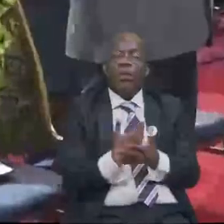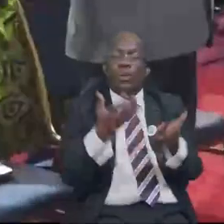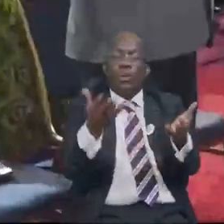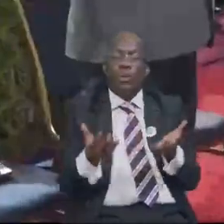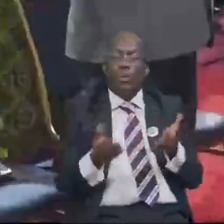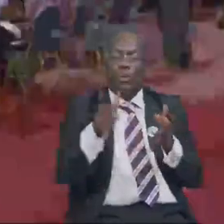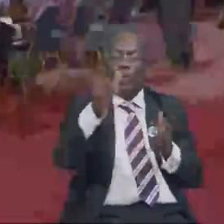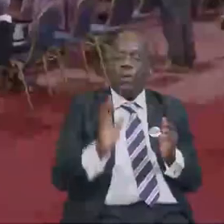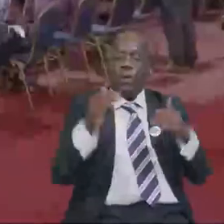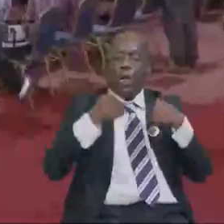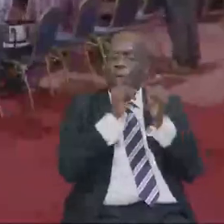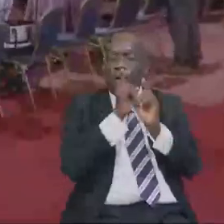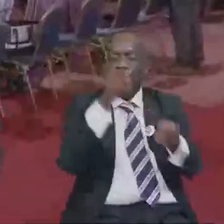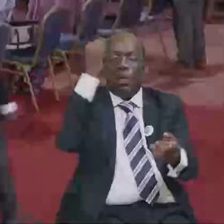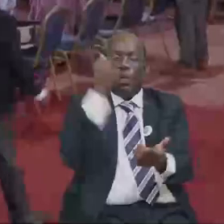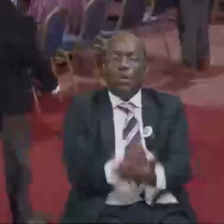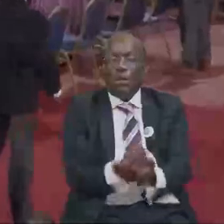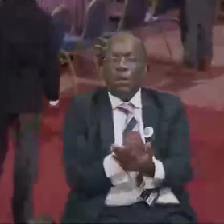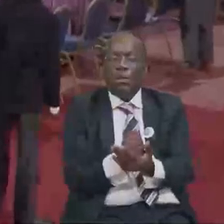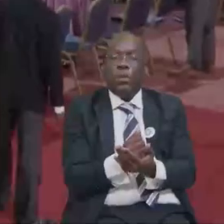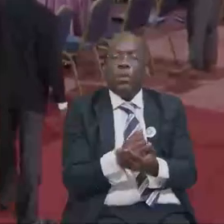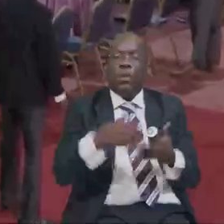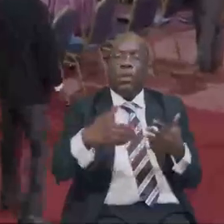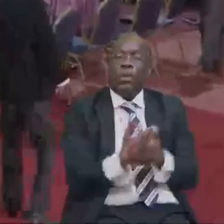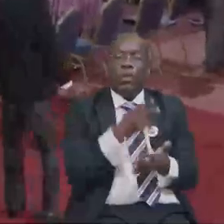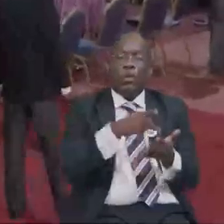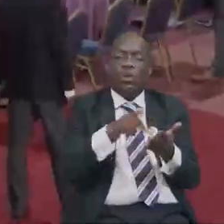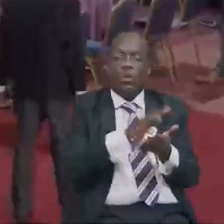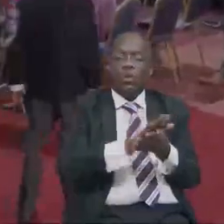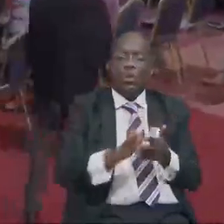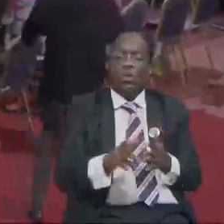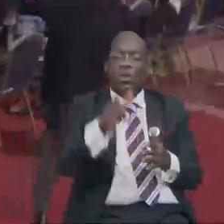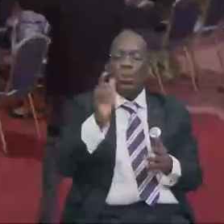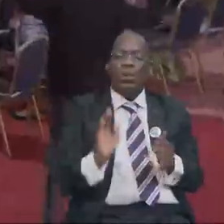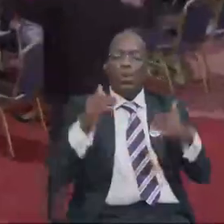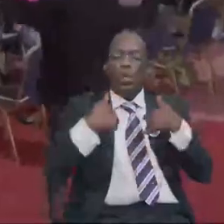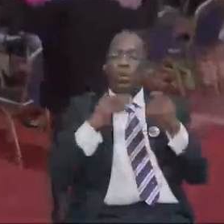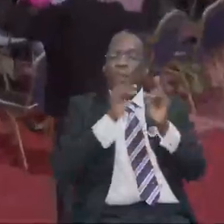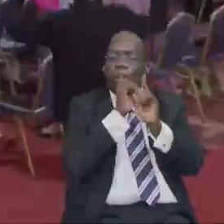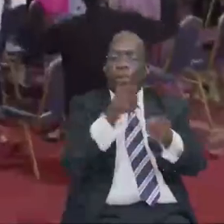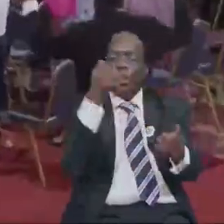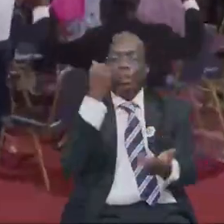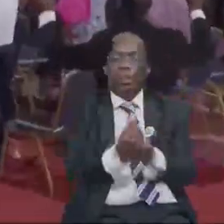Dieu, nouvelle passion, Dieu a exaucé. Nouvelle pureté, Dieu a exaucé.